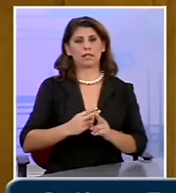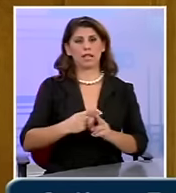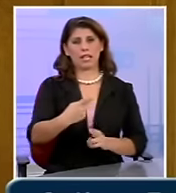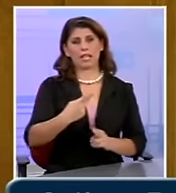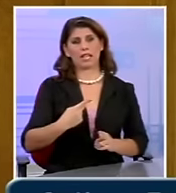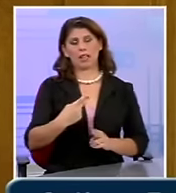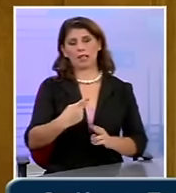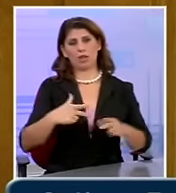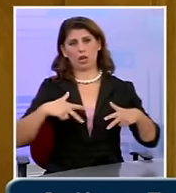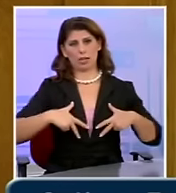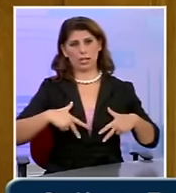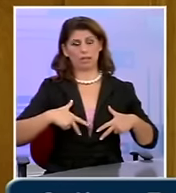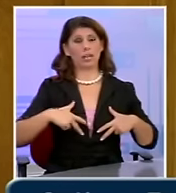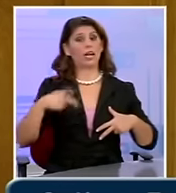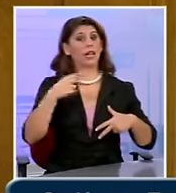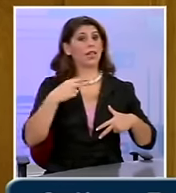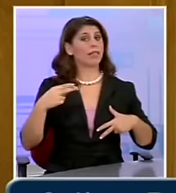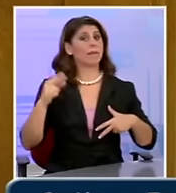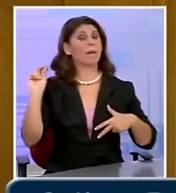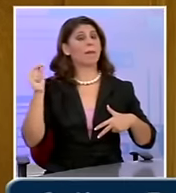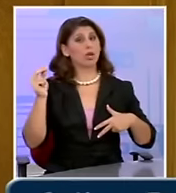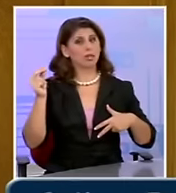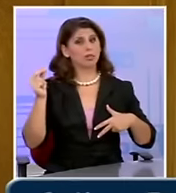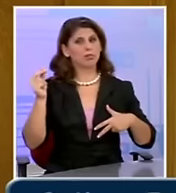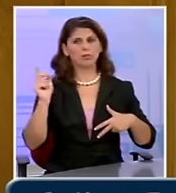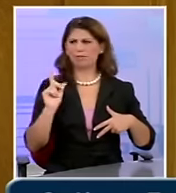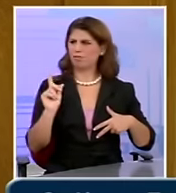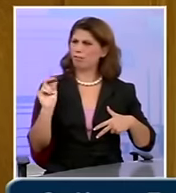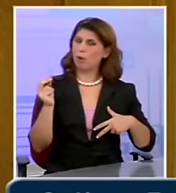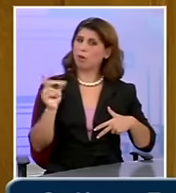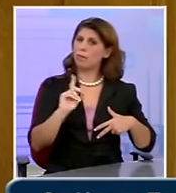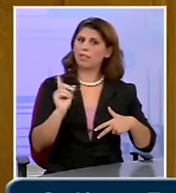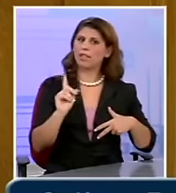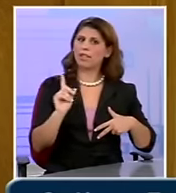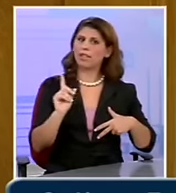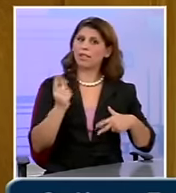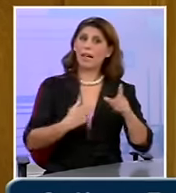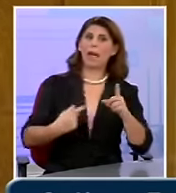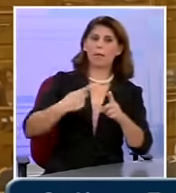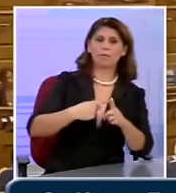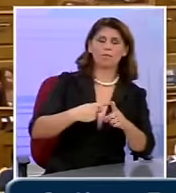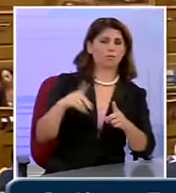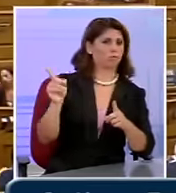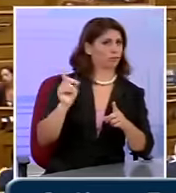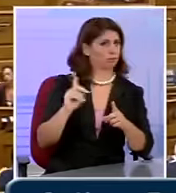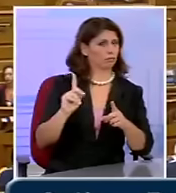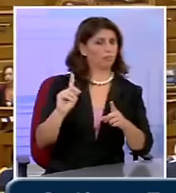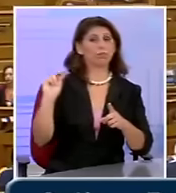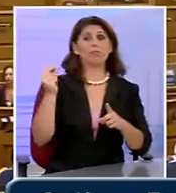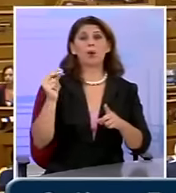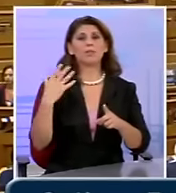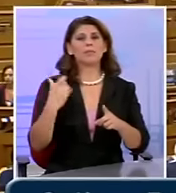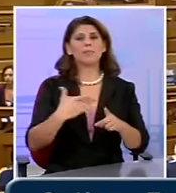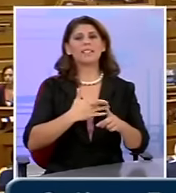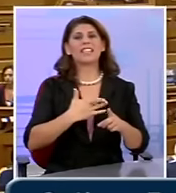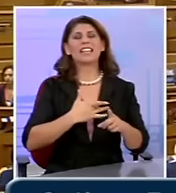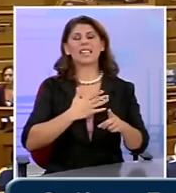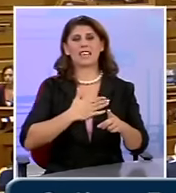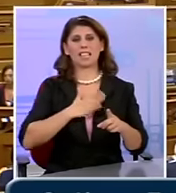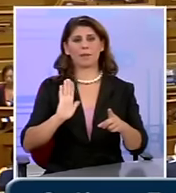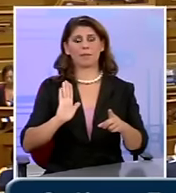Και το θέμα του πολιτισμού. Ο πολιτισμός δεν είναι κάτι το επιπλέον. Ο πολιτισμός είναι η ψυχή μας. Είμαστε